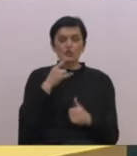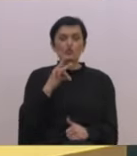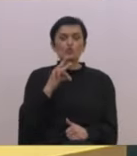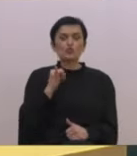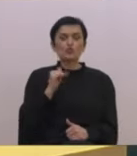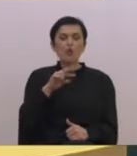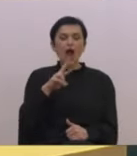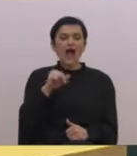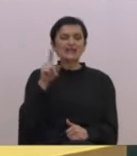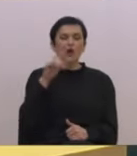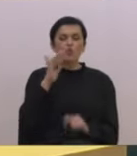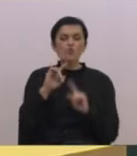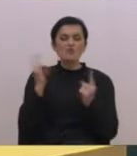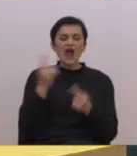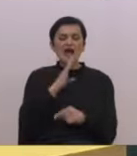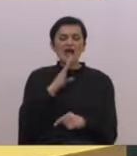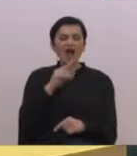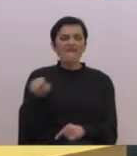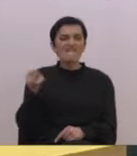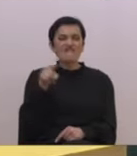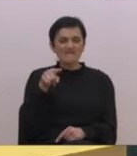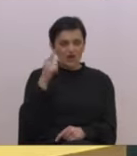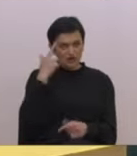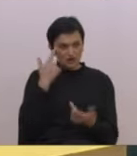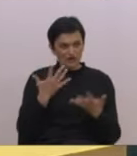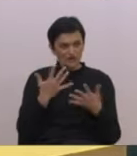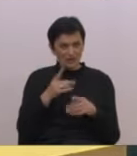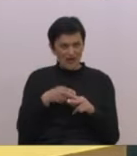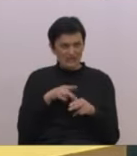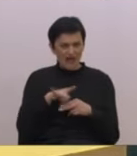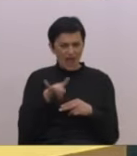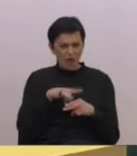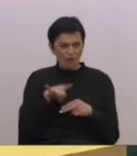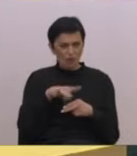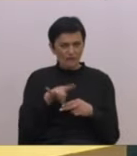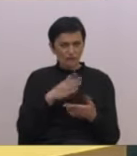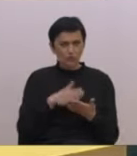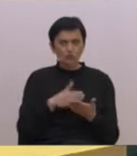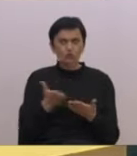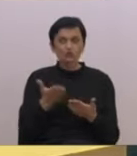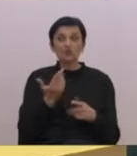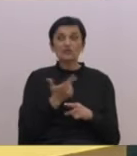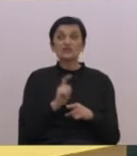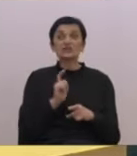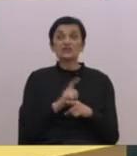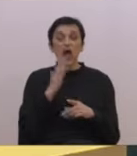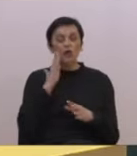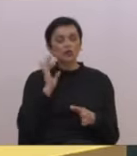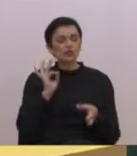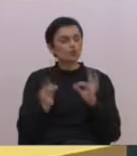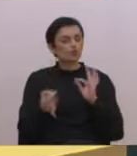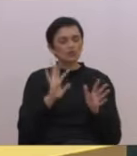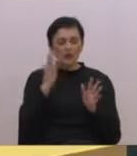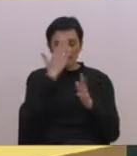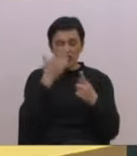არიან უმრავლესობაში ქალები. ანუ ხო ხდებით, რომ ხელოვნურია? ანუ ხო ხდებით, რომ ძალიან უსამართლო